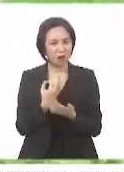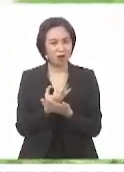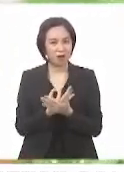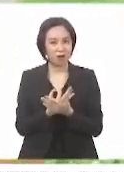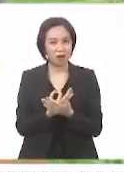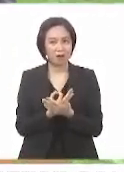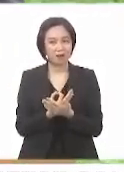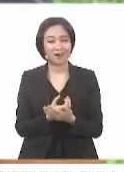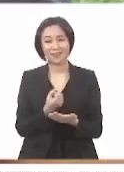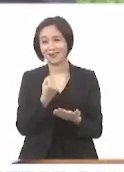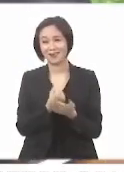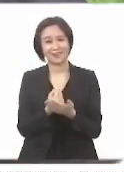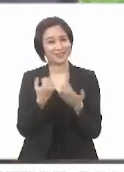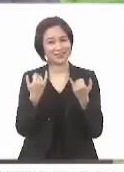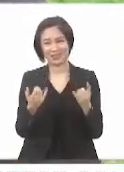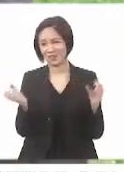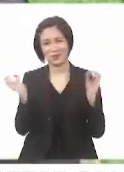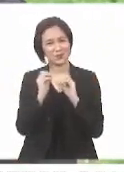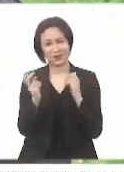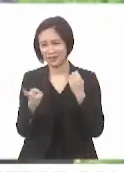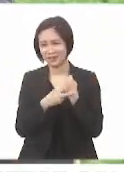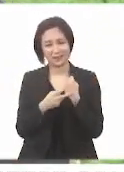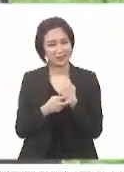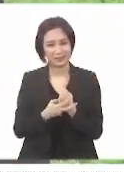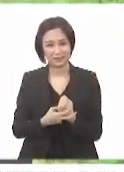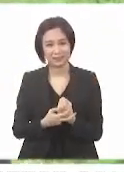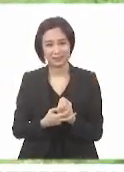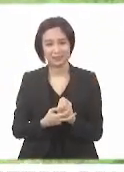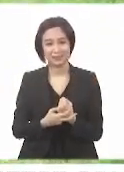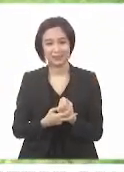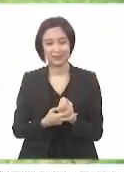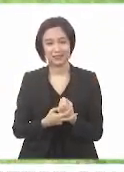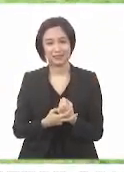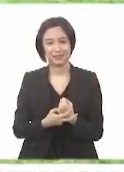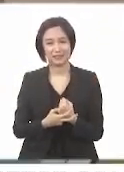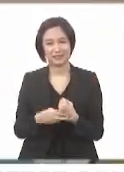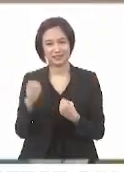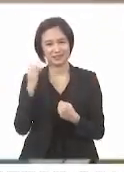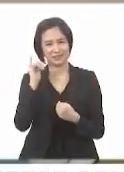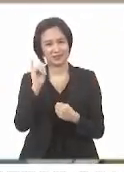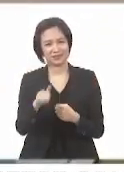Sweldo ngayon, wala ka masisave. Wala ka masisave pag yun ang sweldo mo.